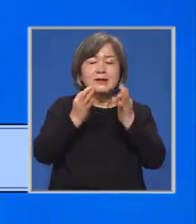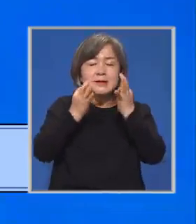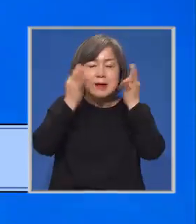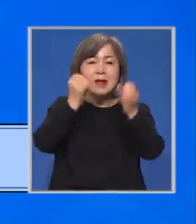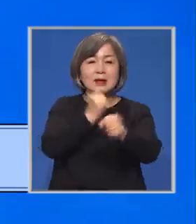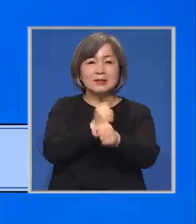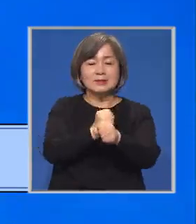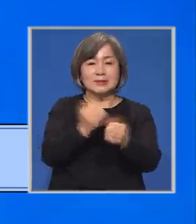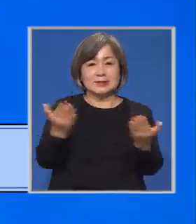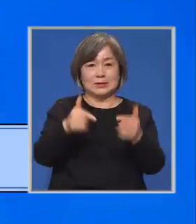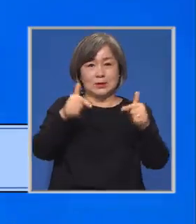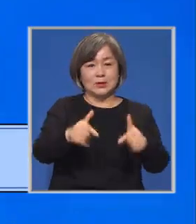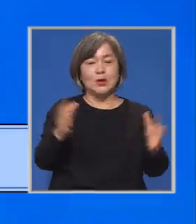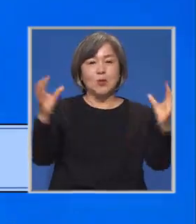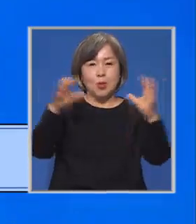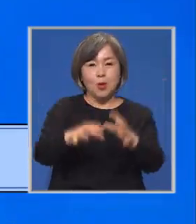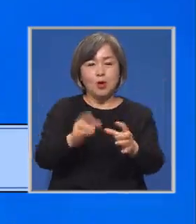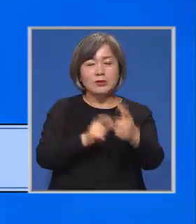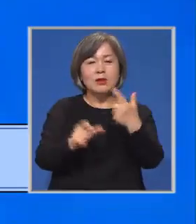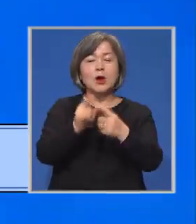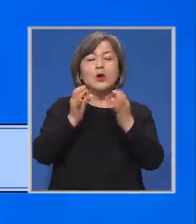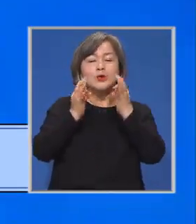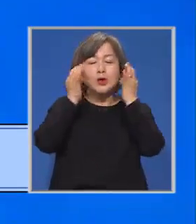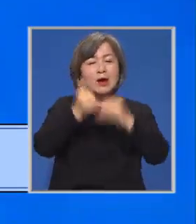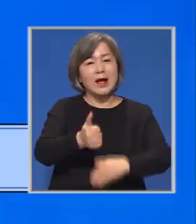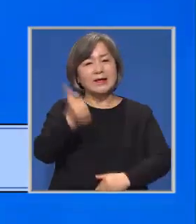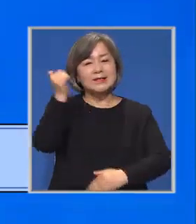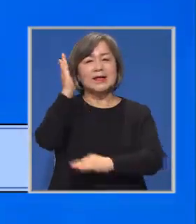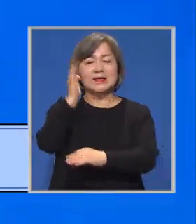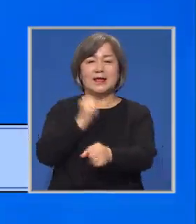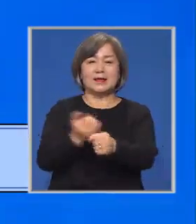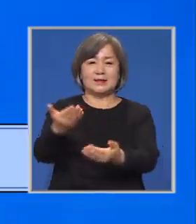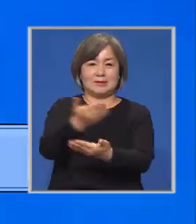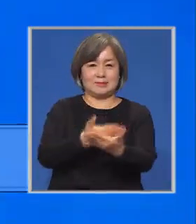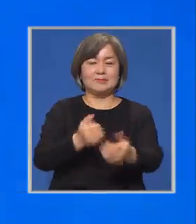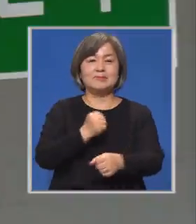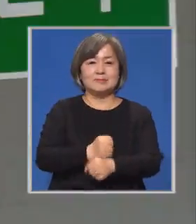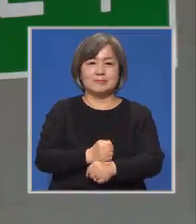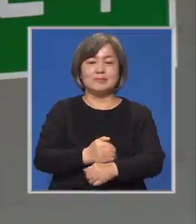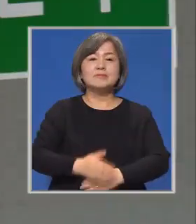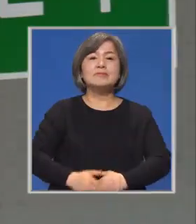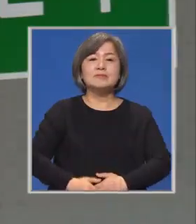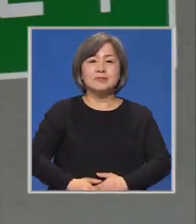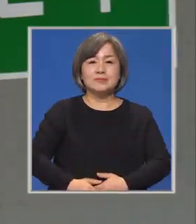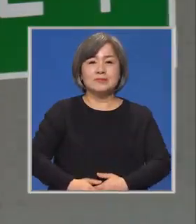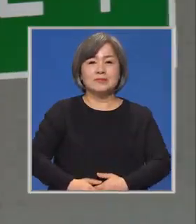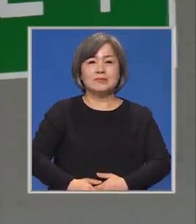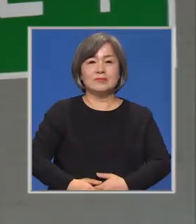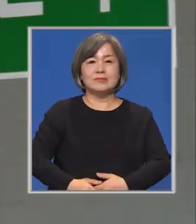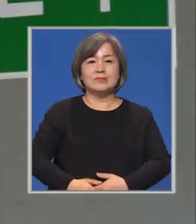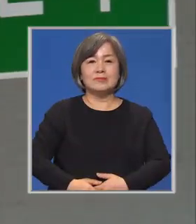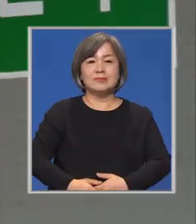신경을 써야지 해서 직원들끼리 모여서 우리 좀 더 노력하자 이런 얘기도 하고 합니다.